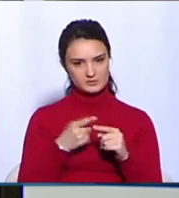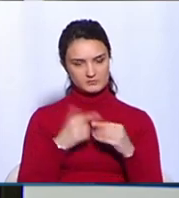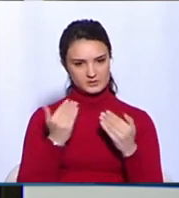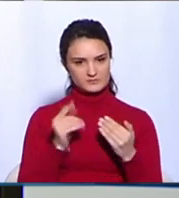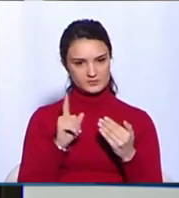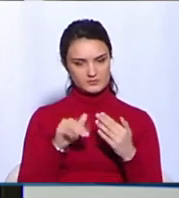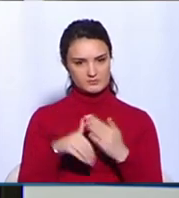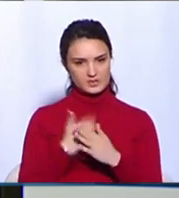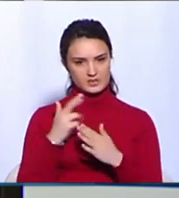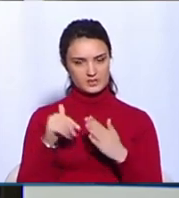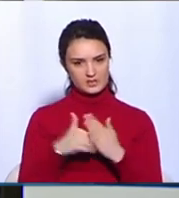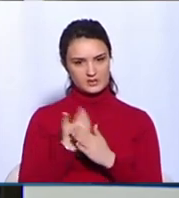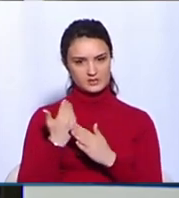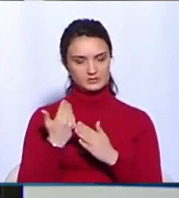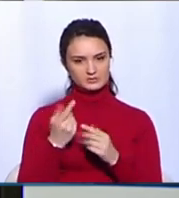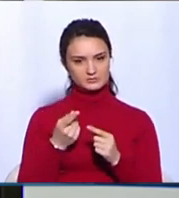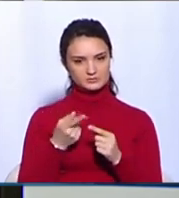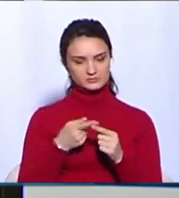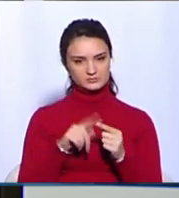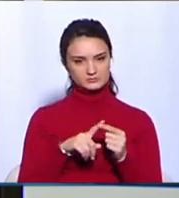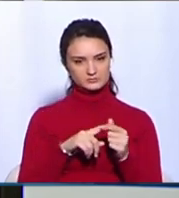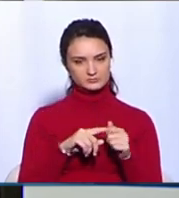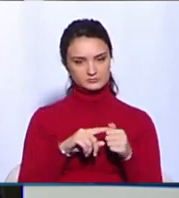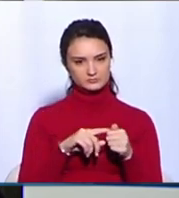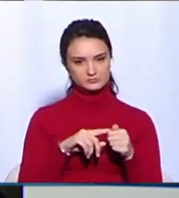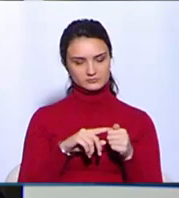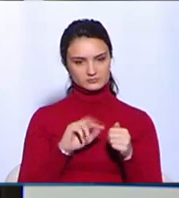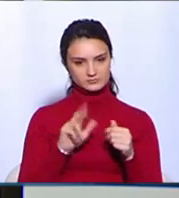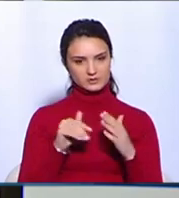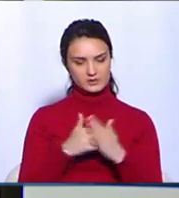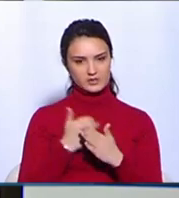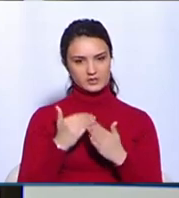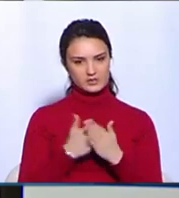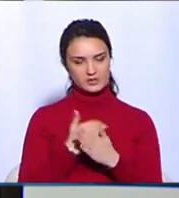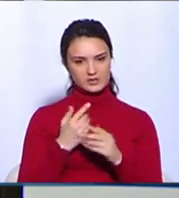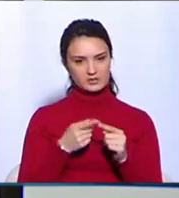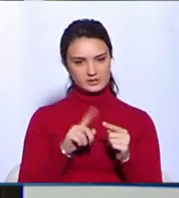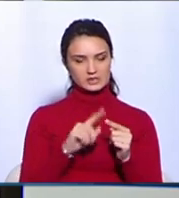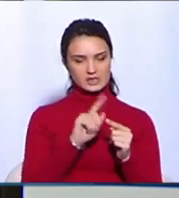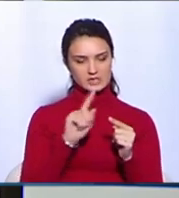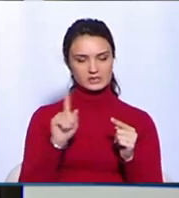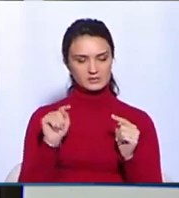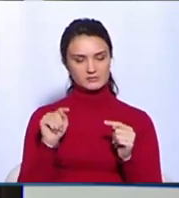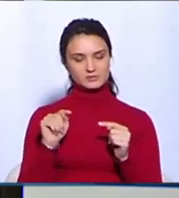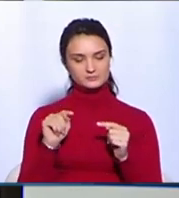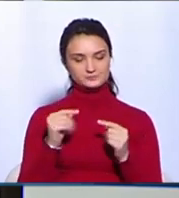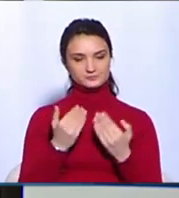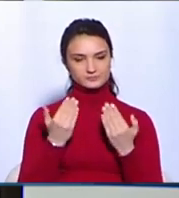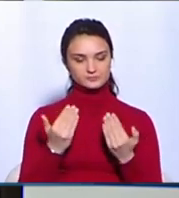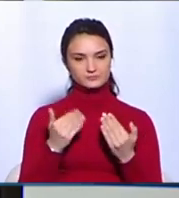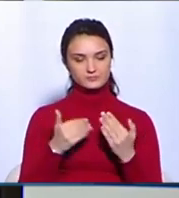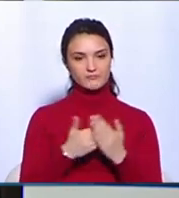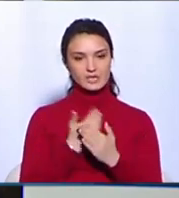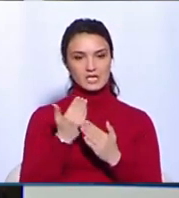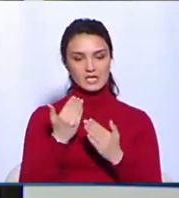იმისთვის, რომ ახალ-ახალი თეორიების შექმნას და ახალ-ახალი მანიპულაციებისთვის